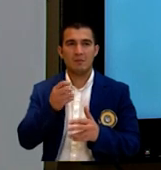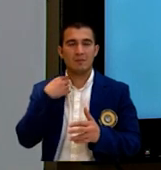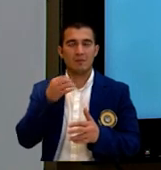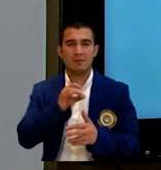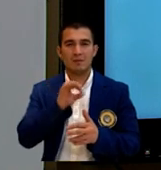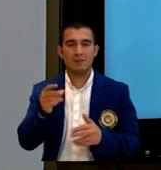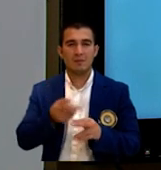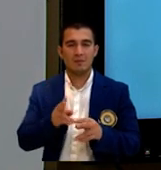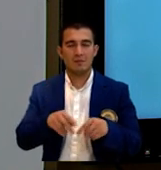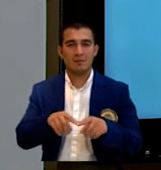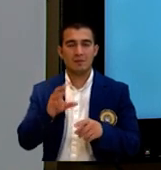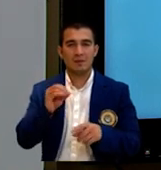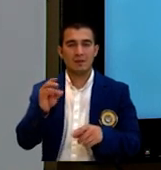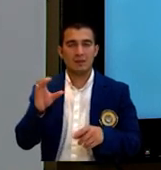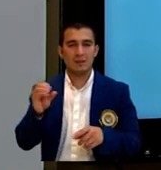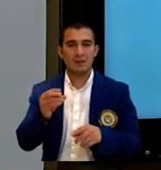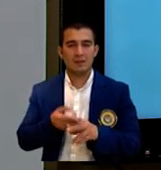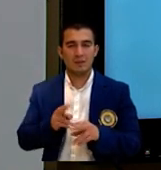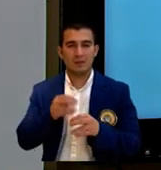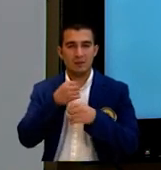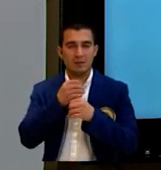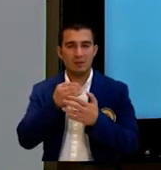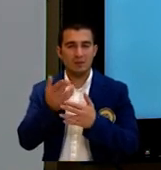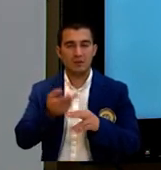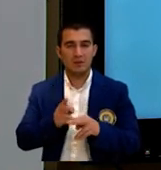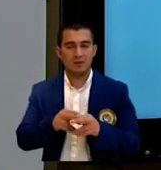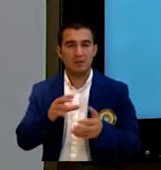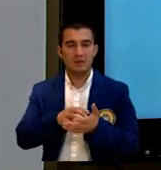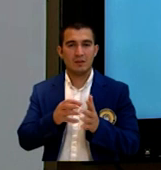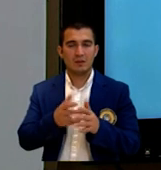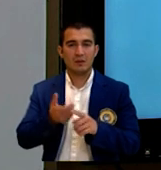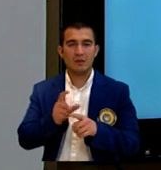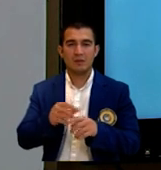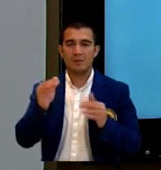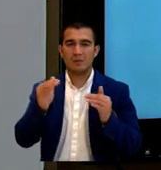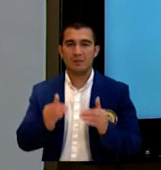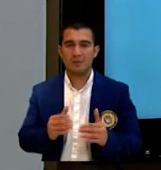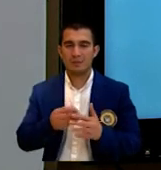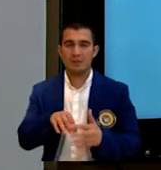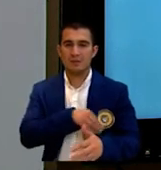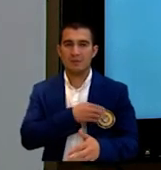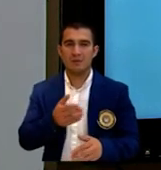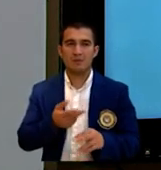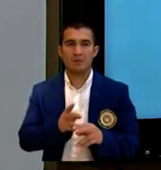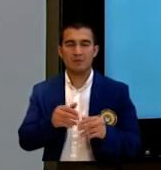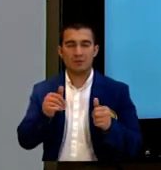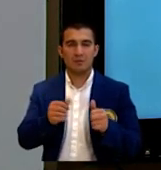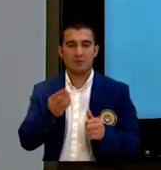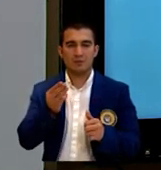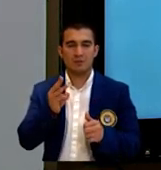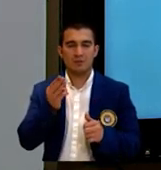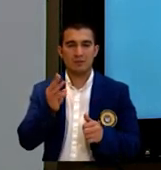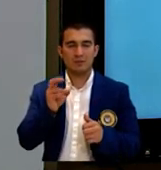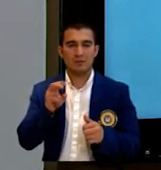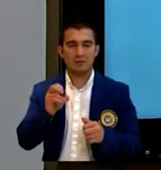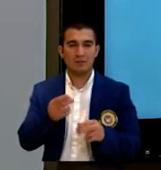-273.115 gradus Selsiy bo'ladi. Bu laboratoriya sharoitida olish mumkin bo'lgan eng past temperatura. Kelvin shkalasi va